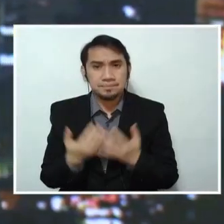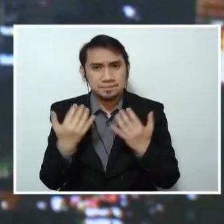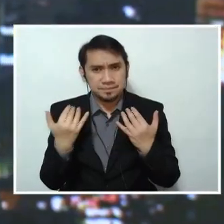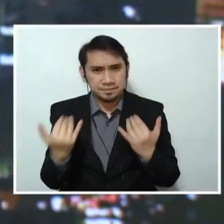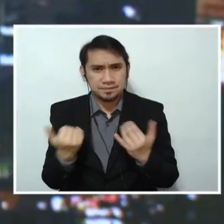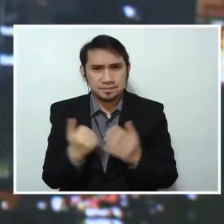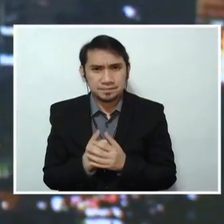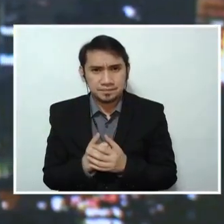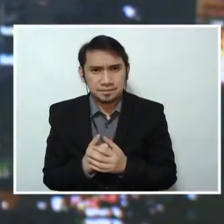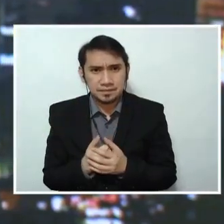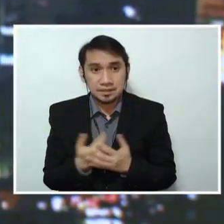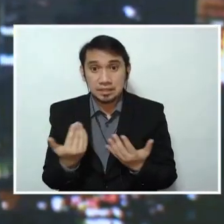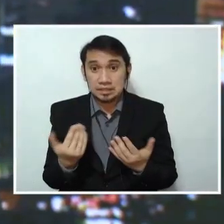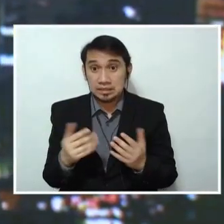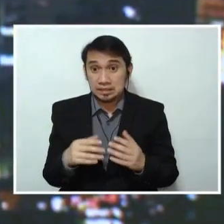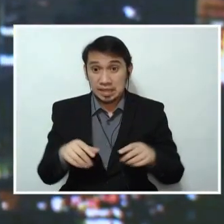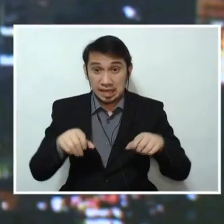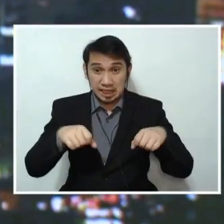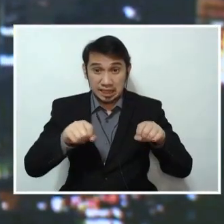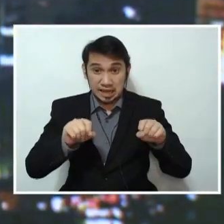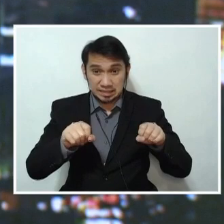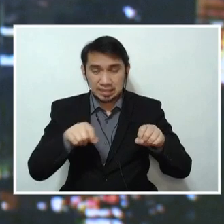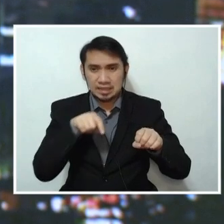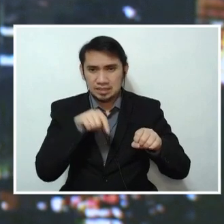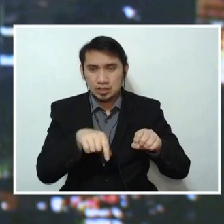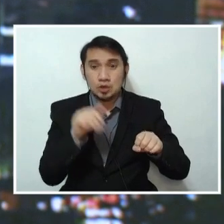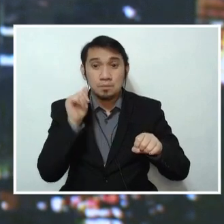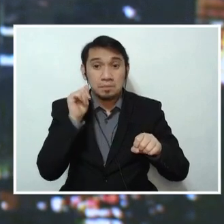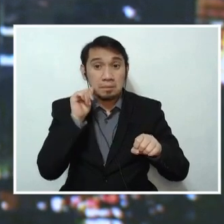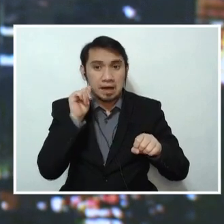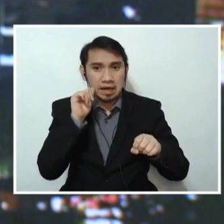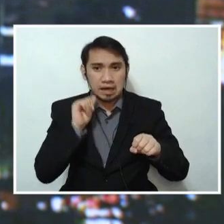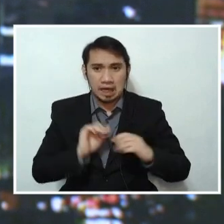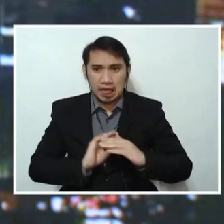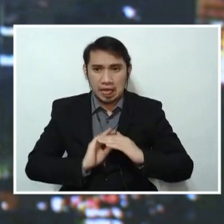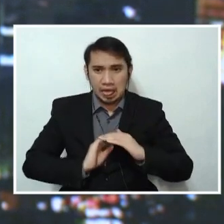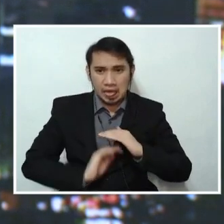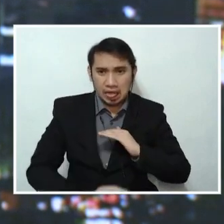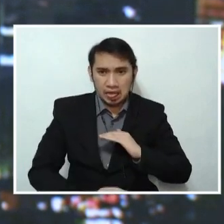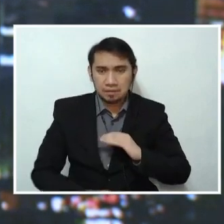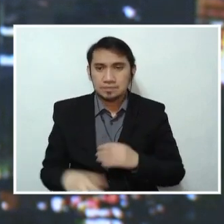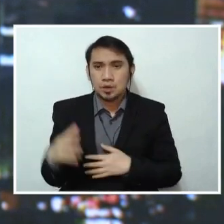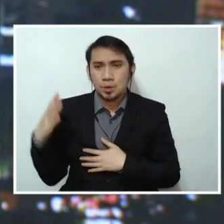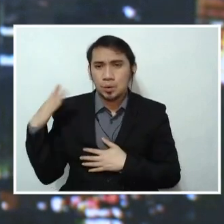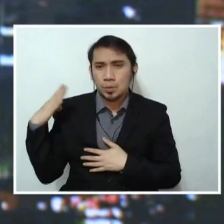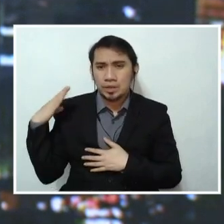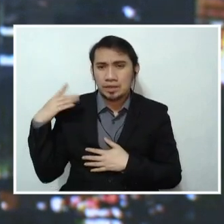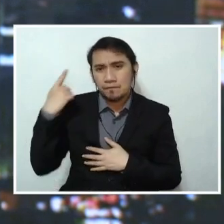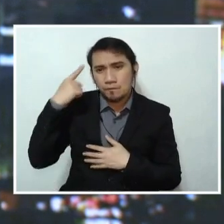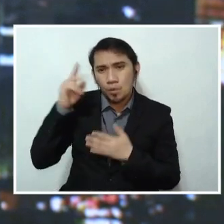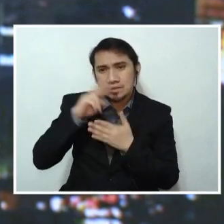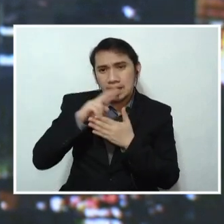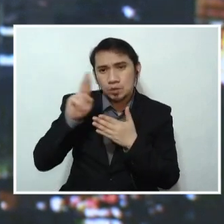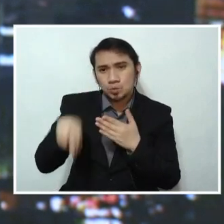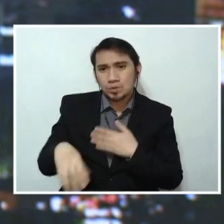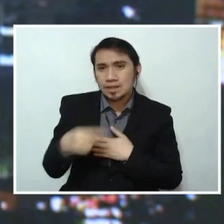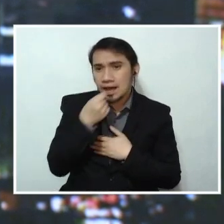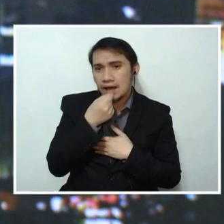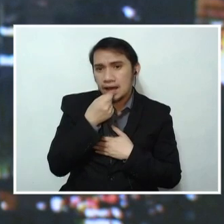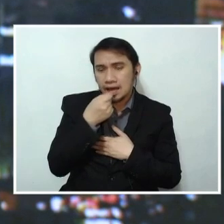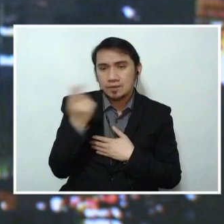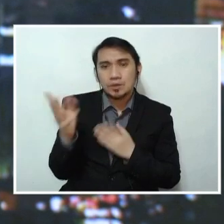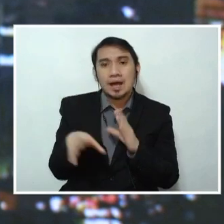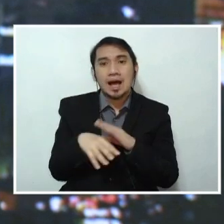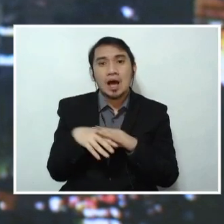Inabutan ng panganak sa tricycle ang isang ginang habang hinihintay ang resulta ng kanyang swab test sa labas ng isang health center